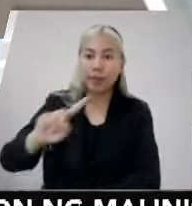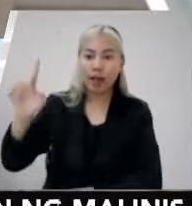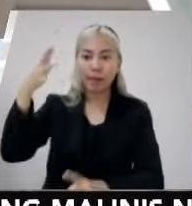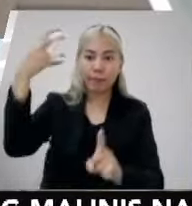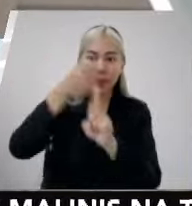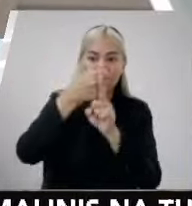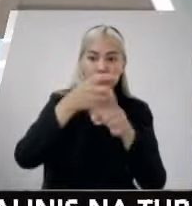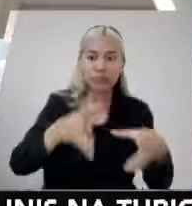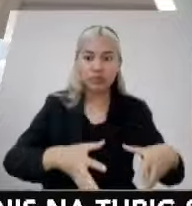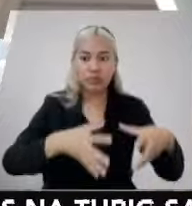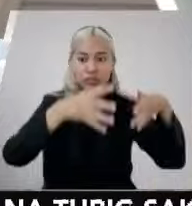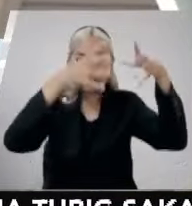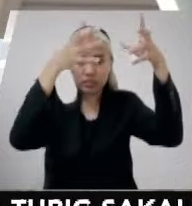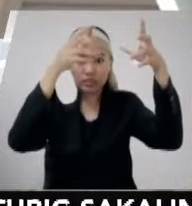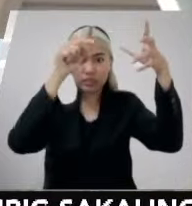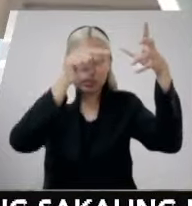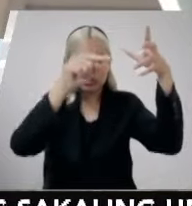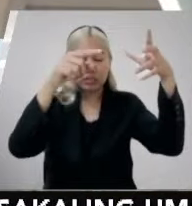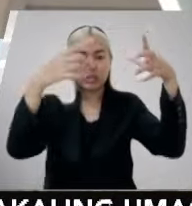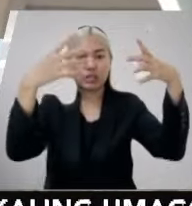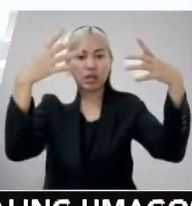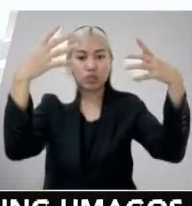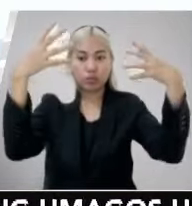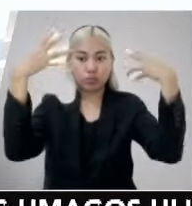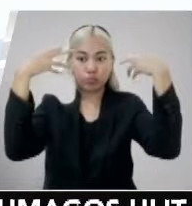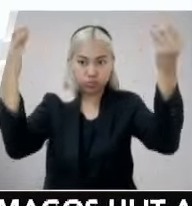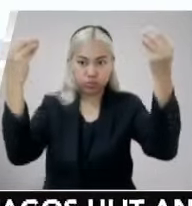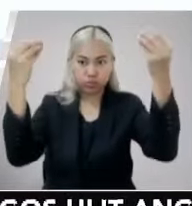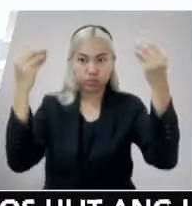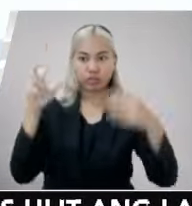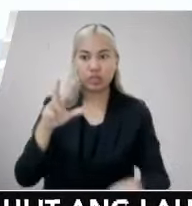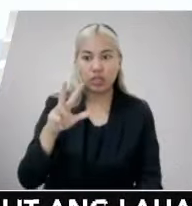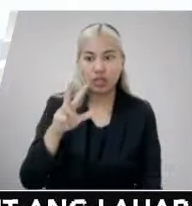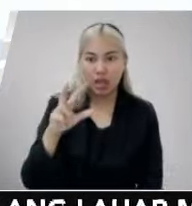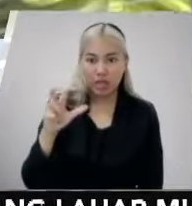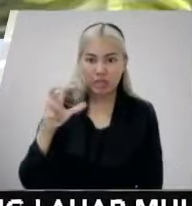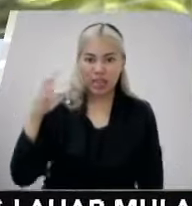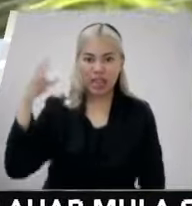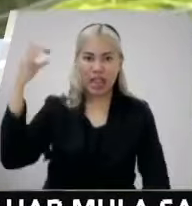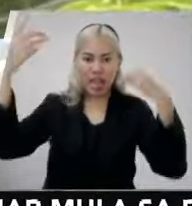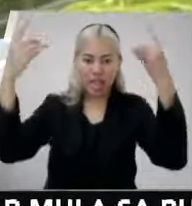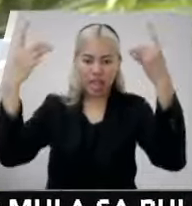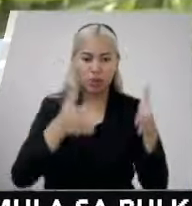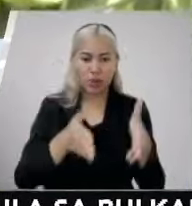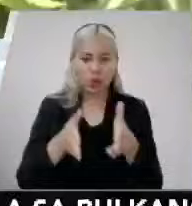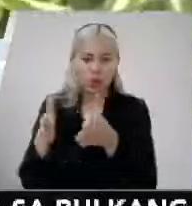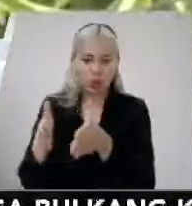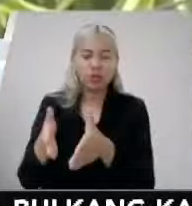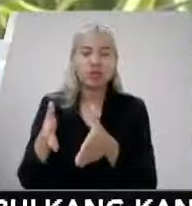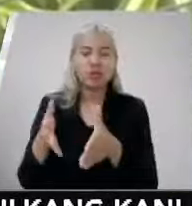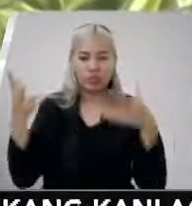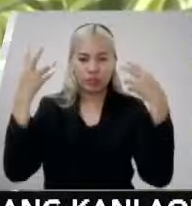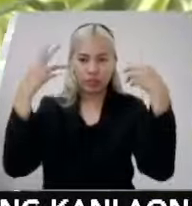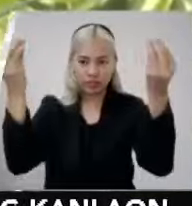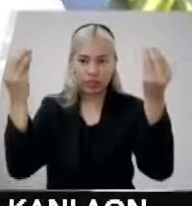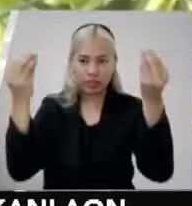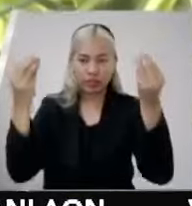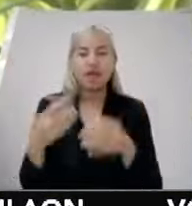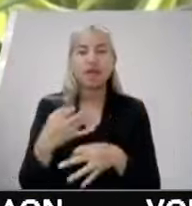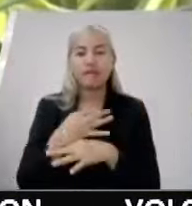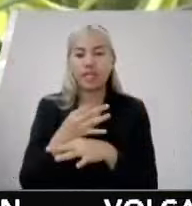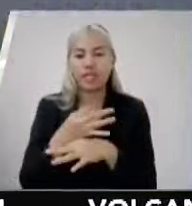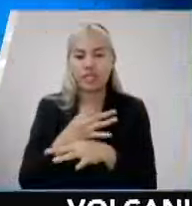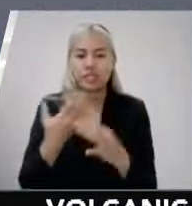mahigit tatlong daang street light ang naapektuhan target matapos ang pagsasaayos sa mga nasirang streetlight ngayong